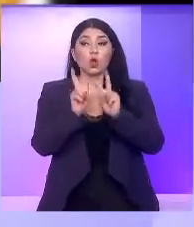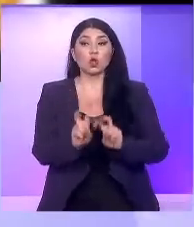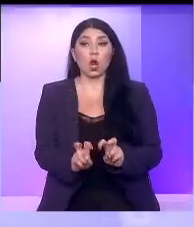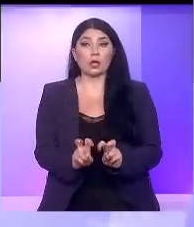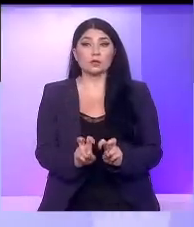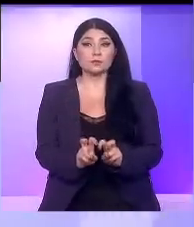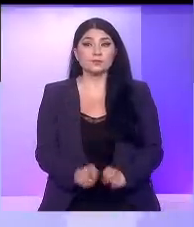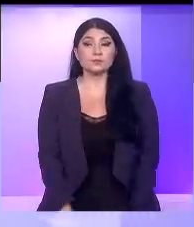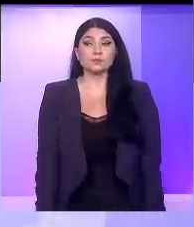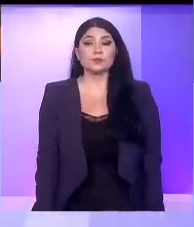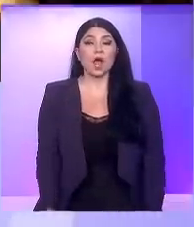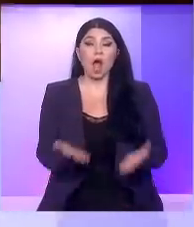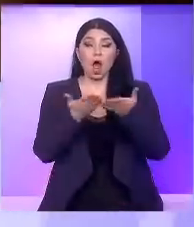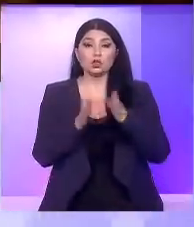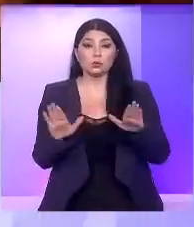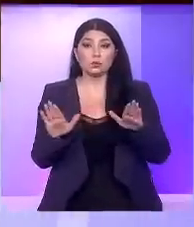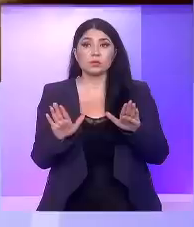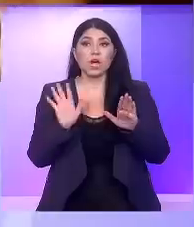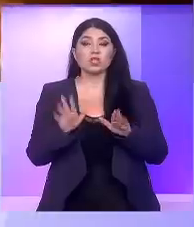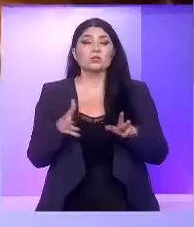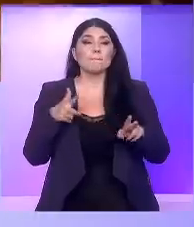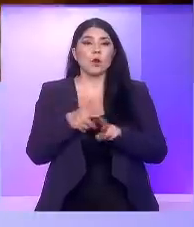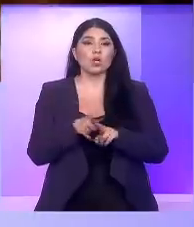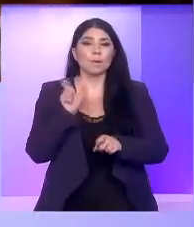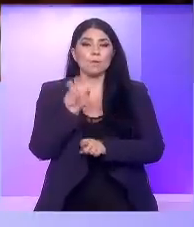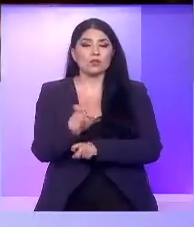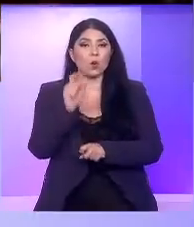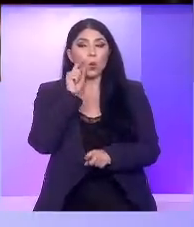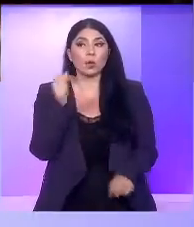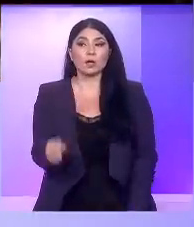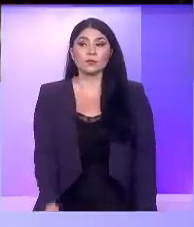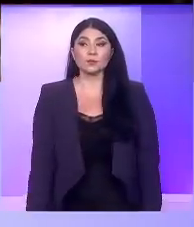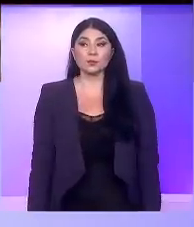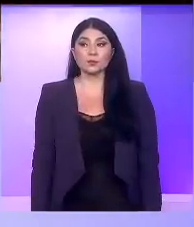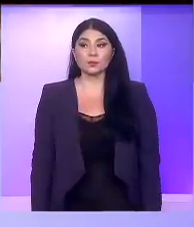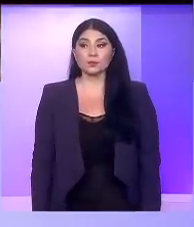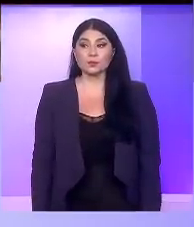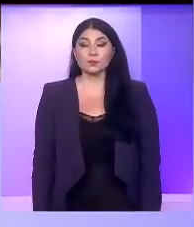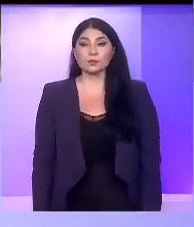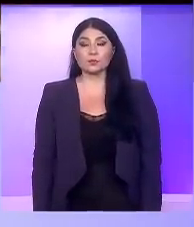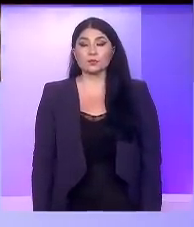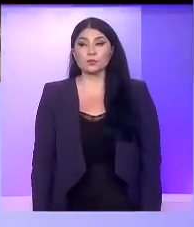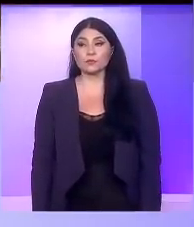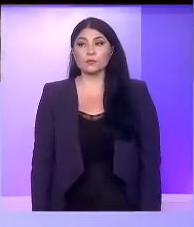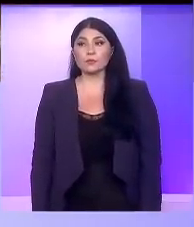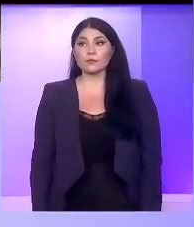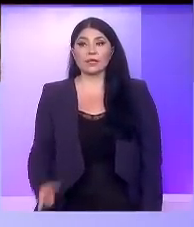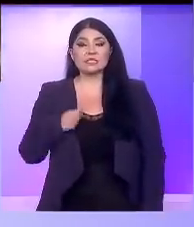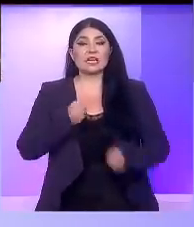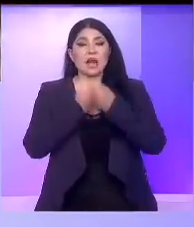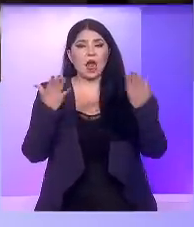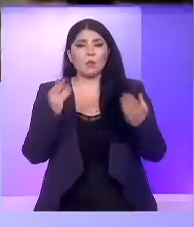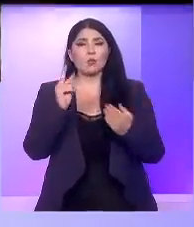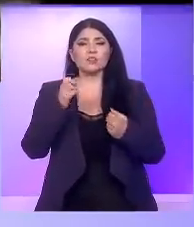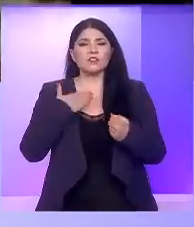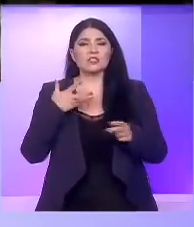a început deja această blocadă împotriva Ucrainei. E clar, pe mare și pe Dunăre. E clar că Putin vrea să